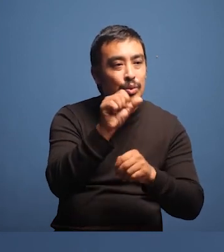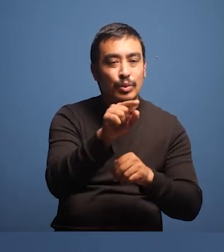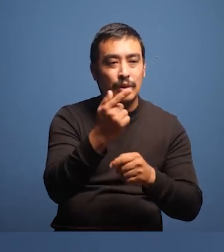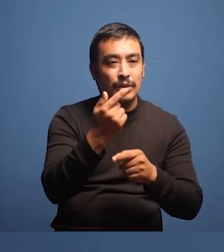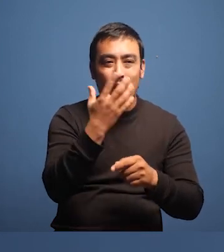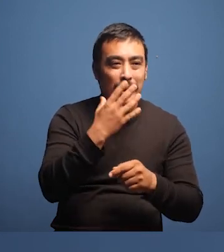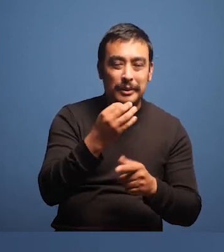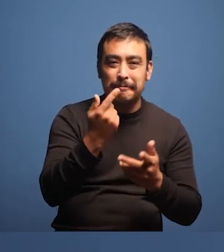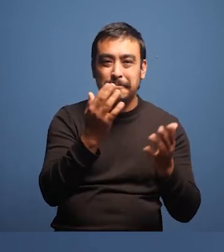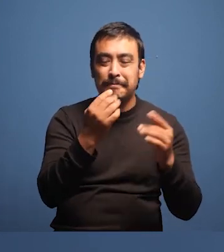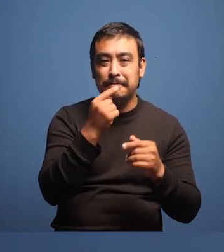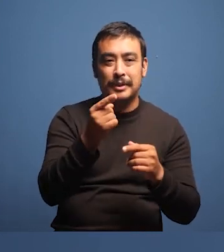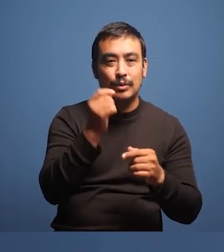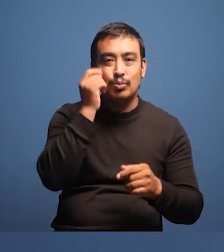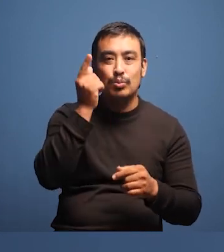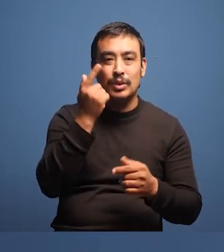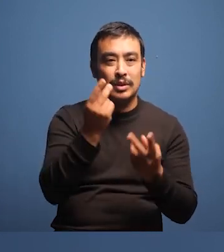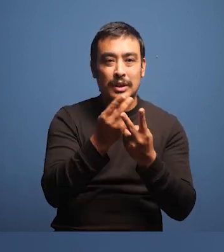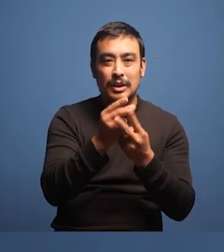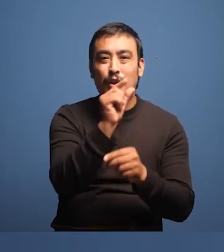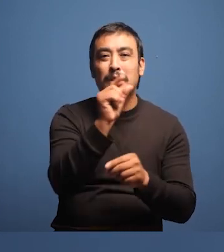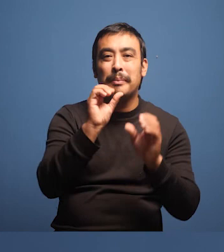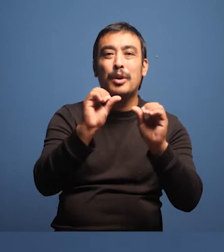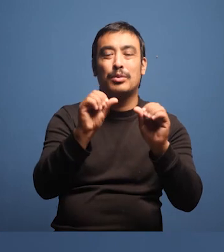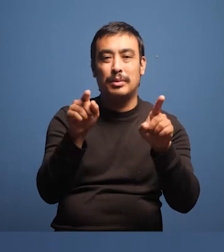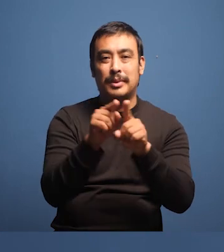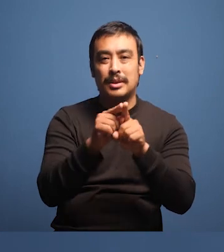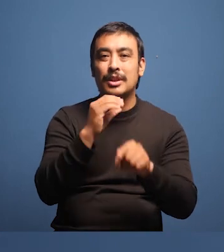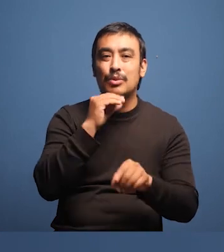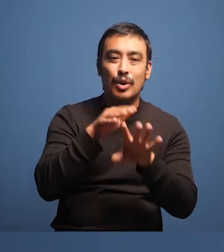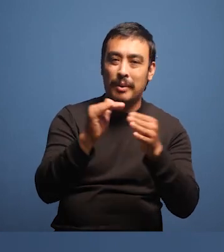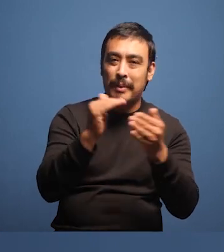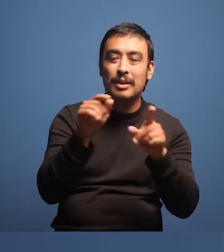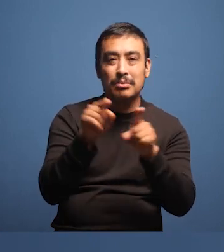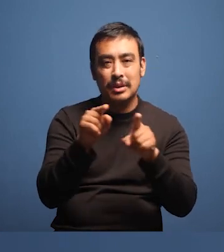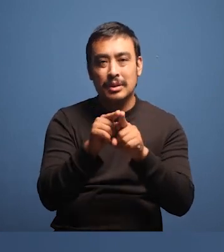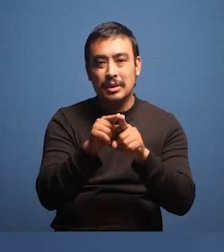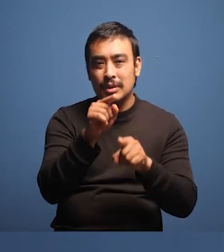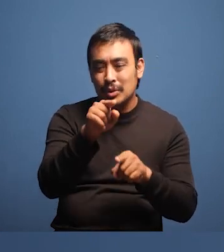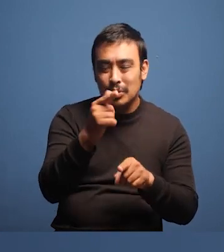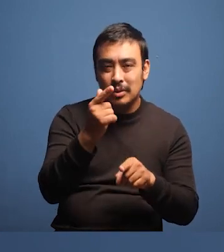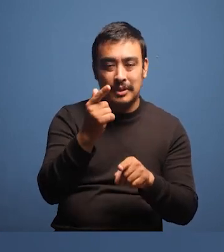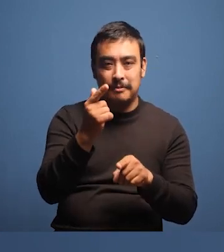कम्फर्टेबल छ कि छैन भनेर चाहिँ हामी नबुझिकन सेक्सटिङहरू गरिरहेको आजभोलिको युवाहरू बालबालिकाहरू चाहिँ सेक्सटिङप्रति